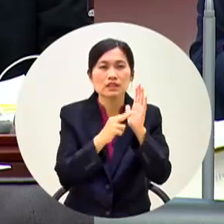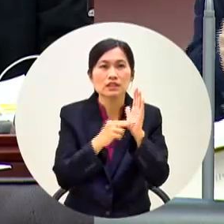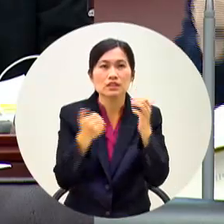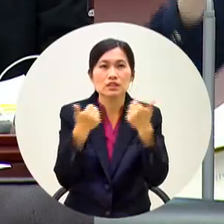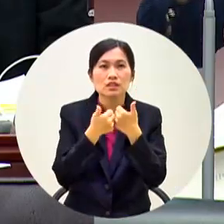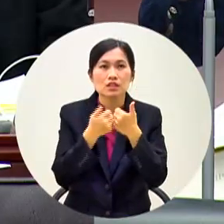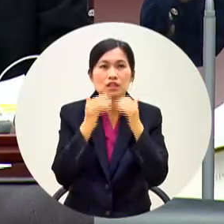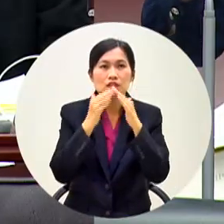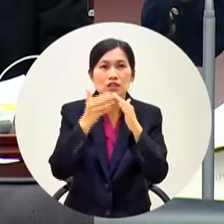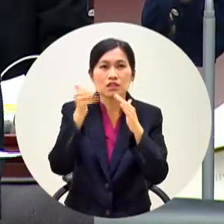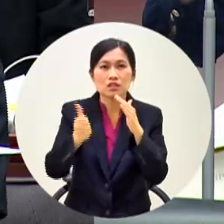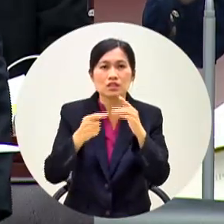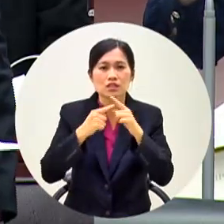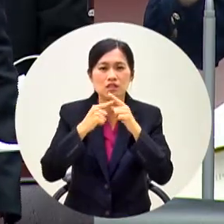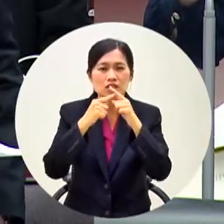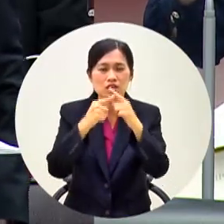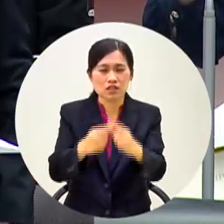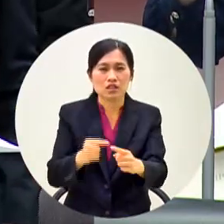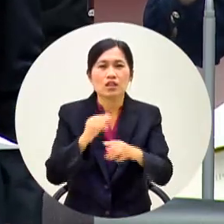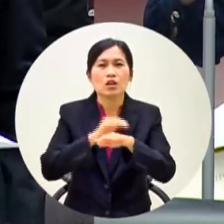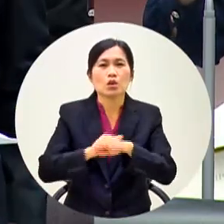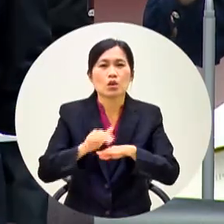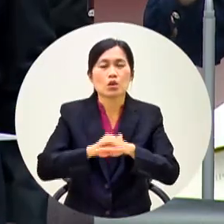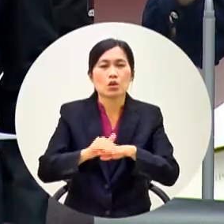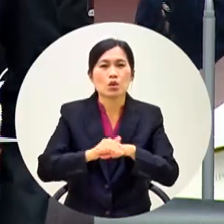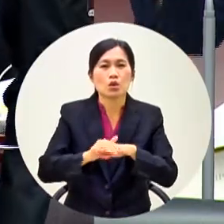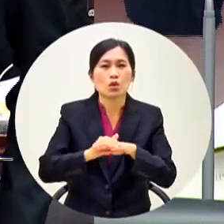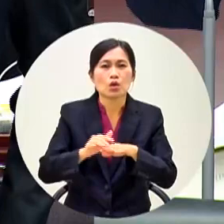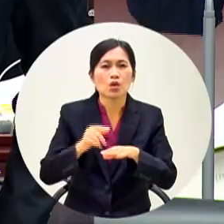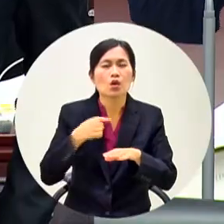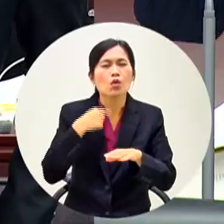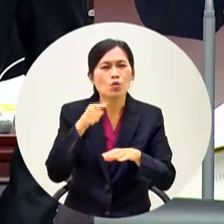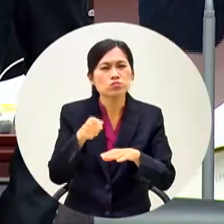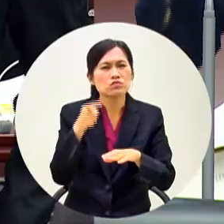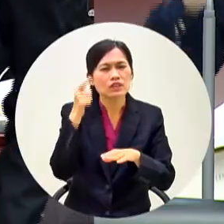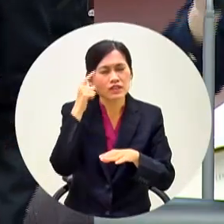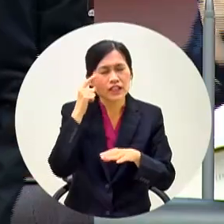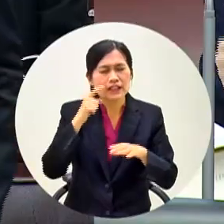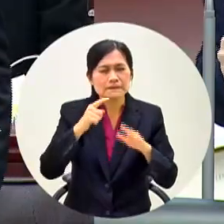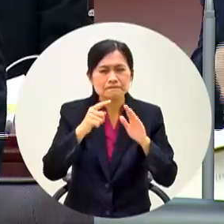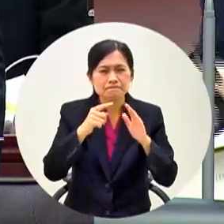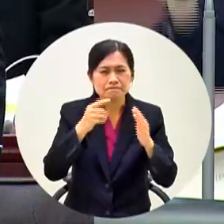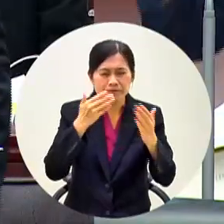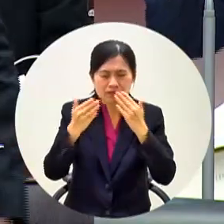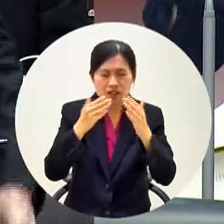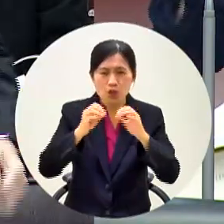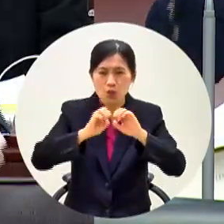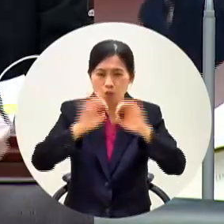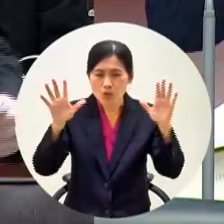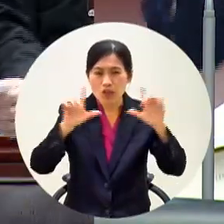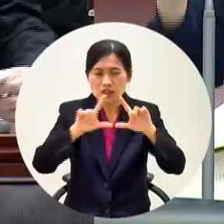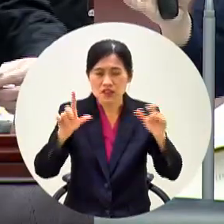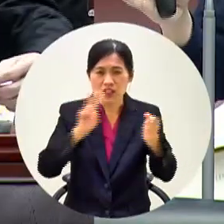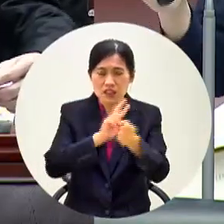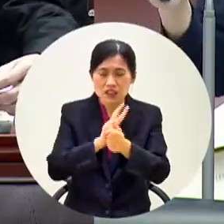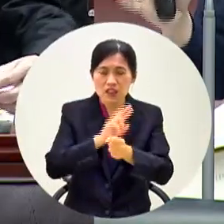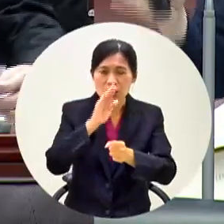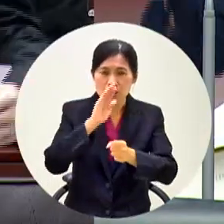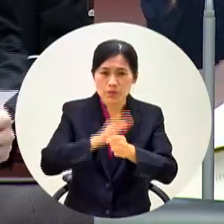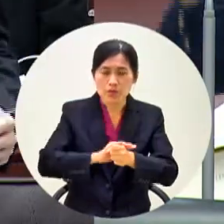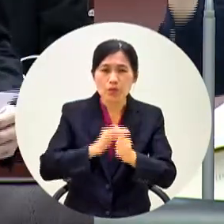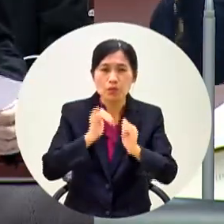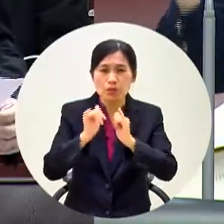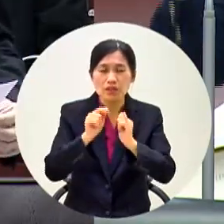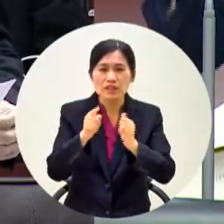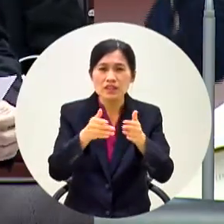场。 好，那我的意思是说，你必须要先厘清清楚，告诉所有的大林埔的乡亲，你是要用委员会的方